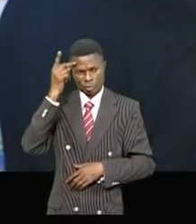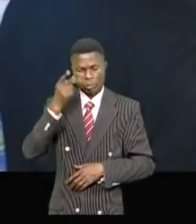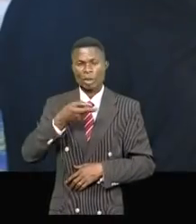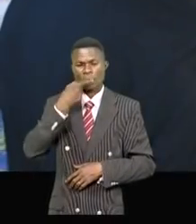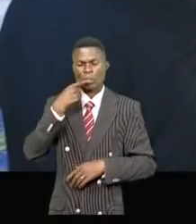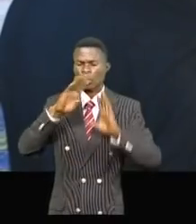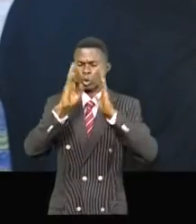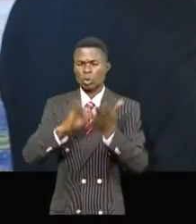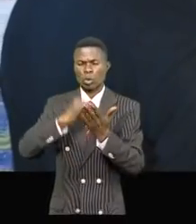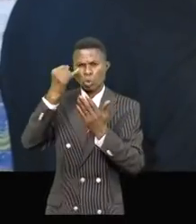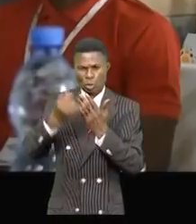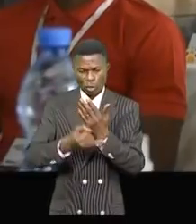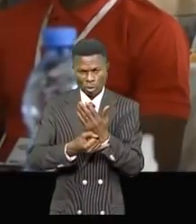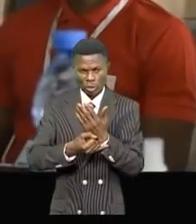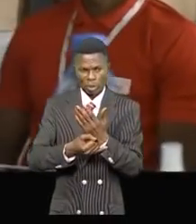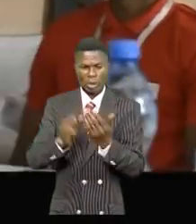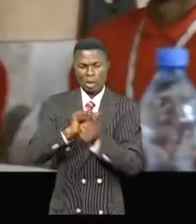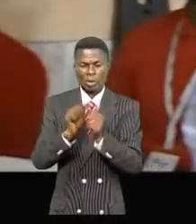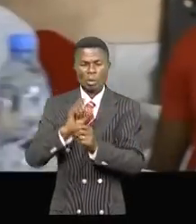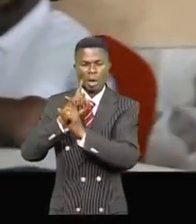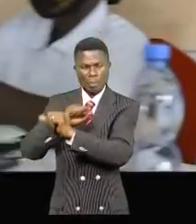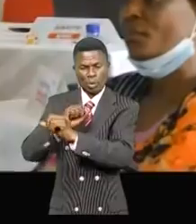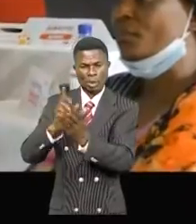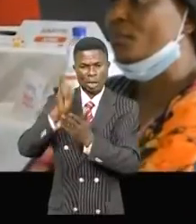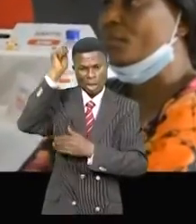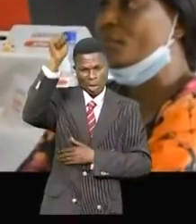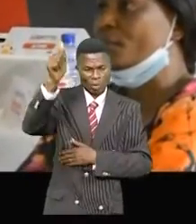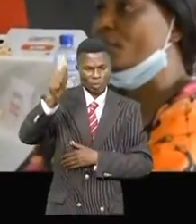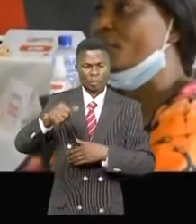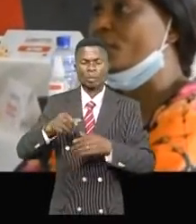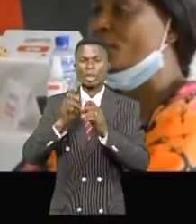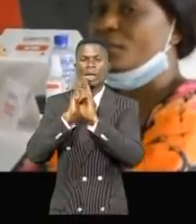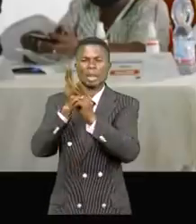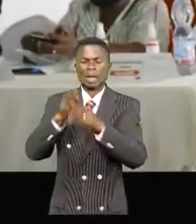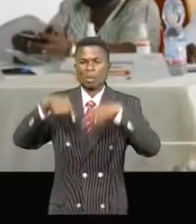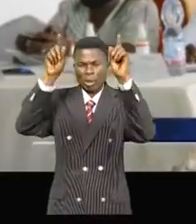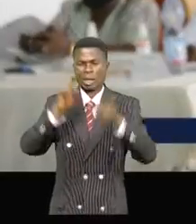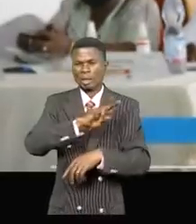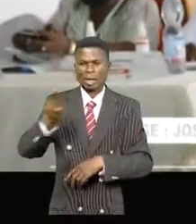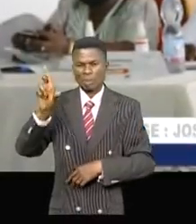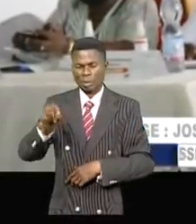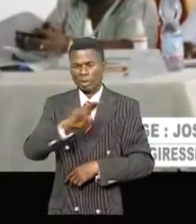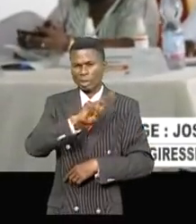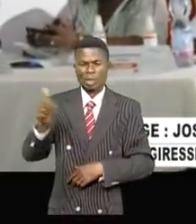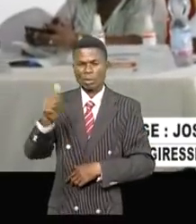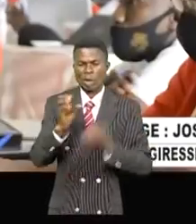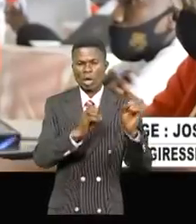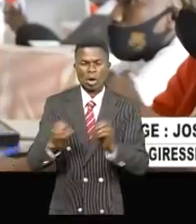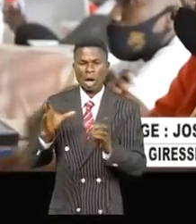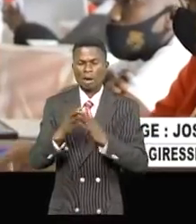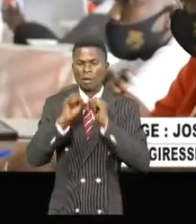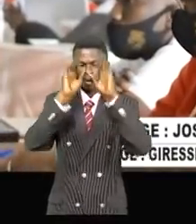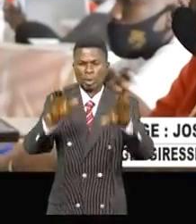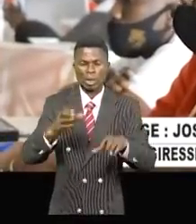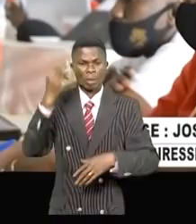tous les projets, question d'entrevoir l'avenir. Cette revue annuelle 2020-2021 est organisée sous la bénédiction de